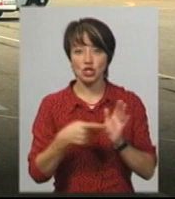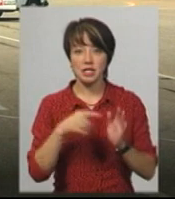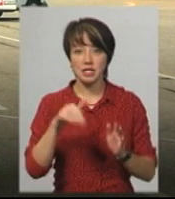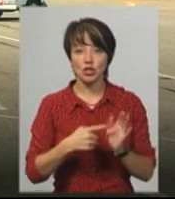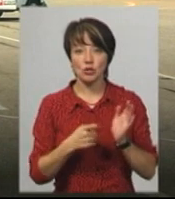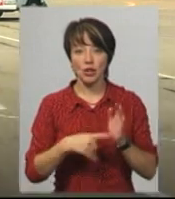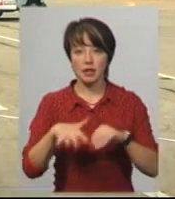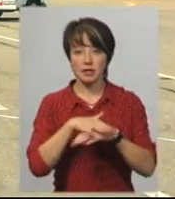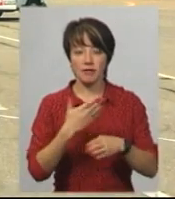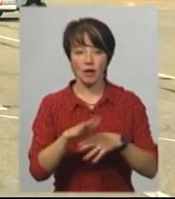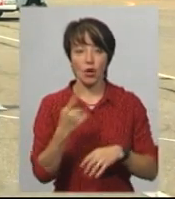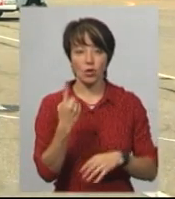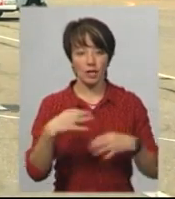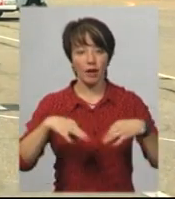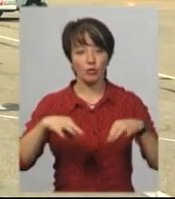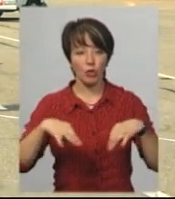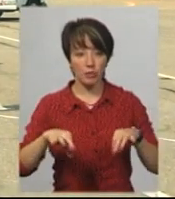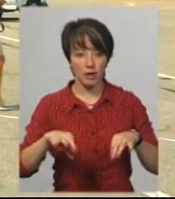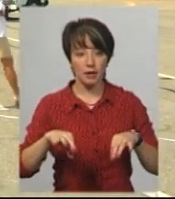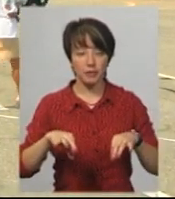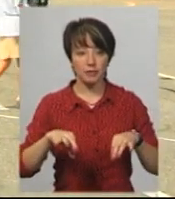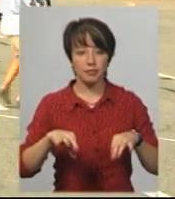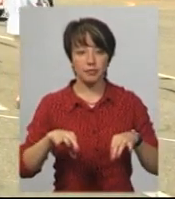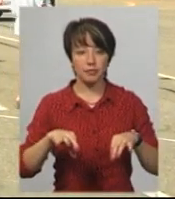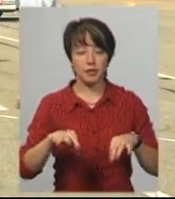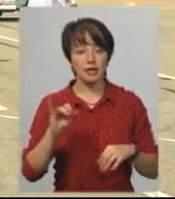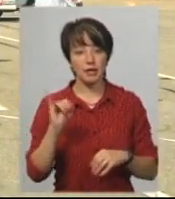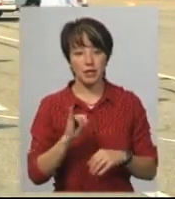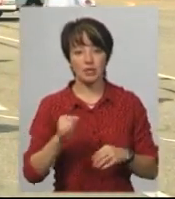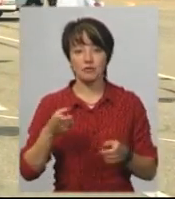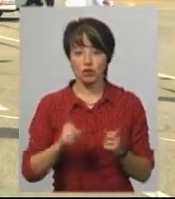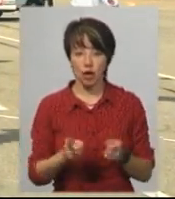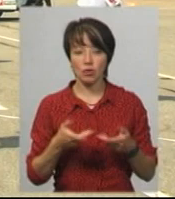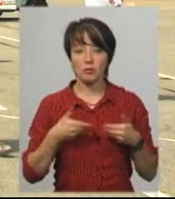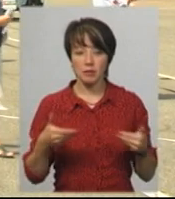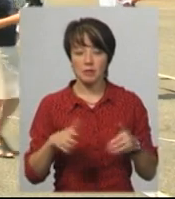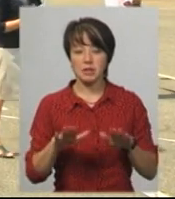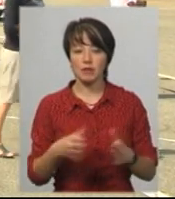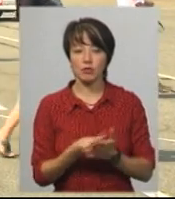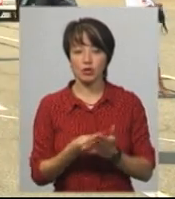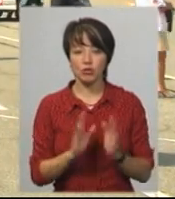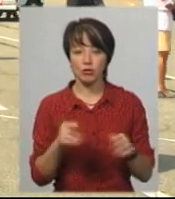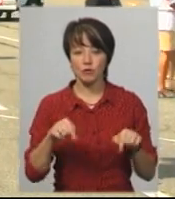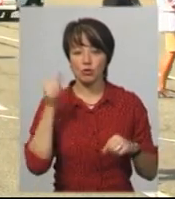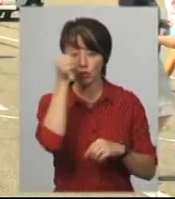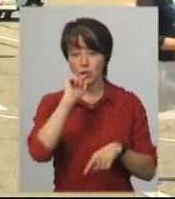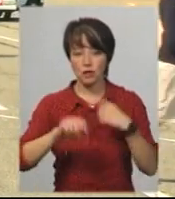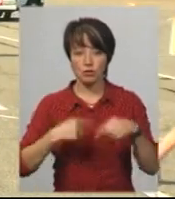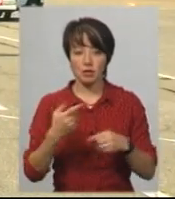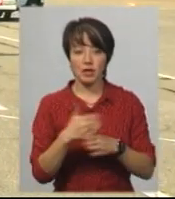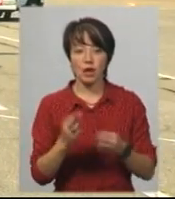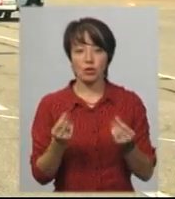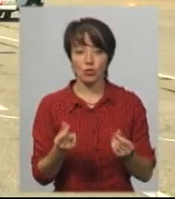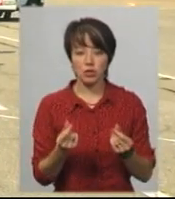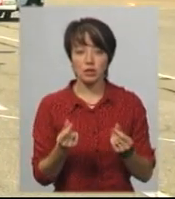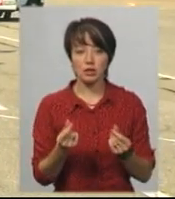На наш ОТГ виділений один автомобіль. І, звичайно, ми з місцевого бюджету будемо в цьому році і наслідуючи виділяти кошти